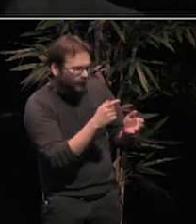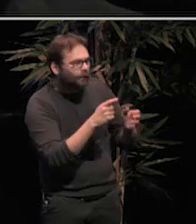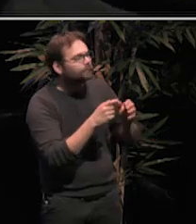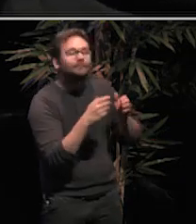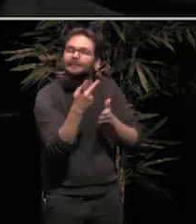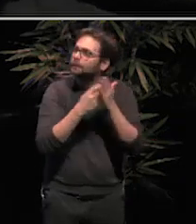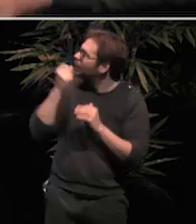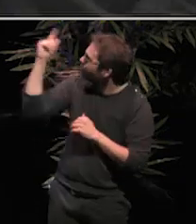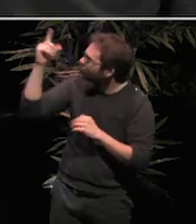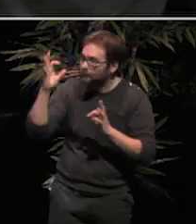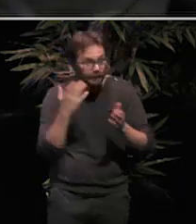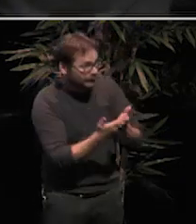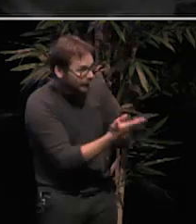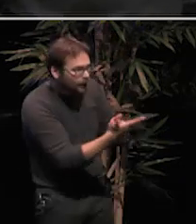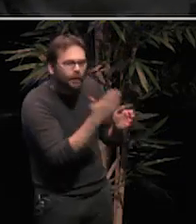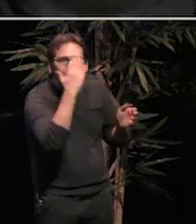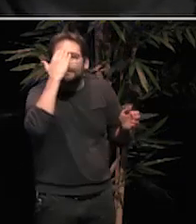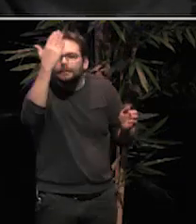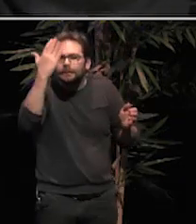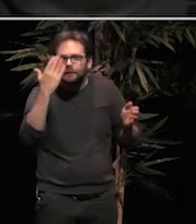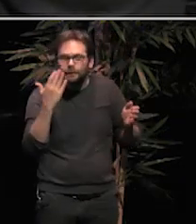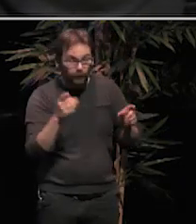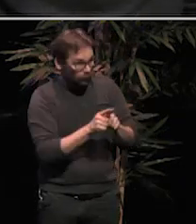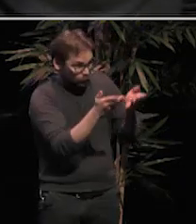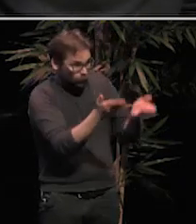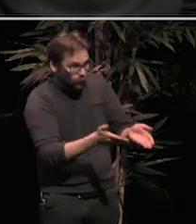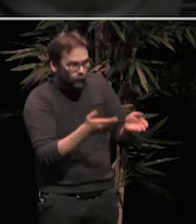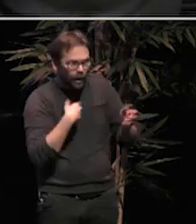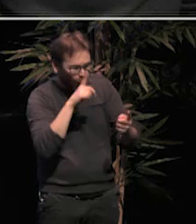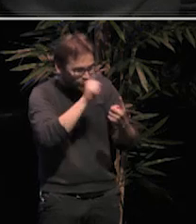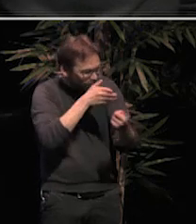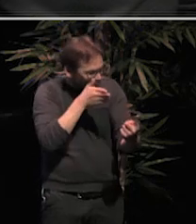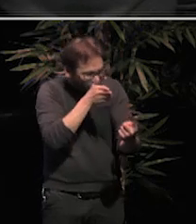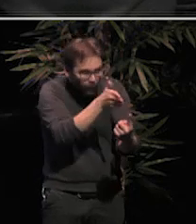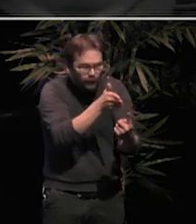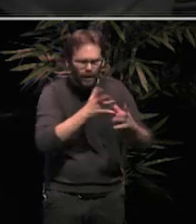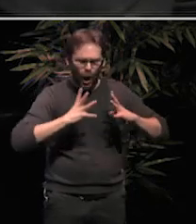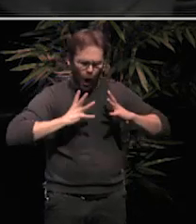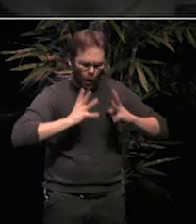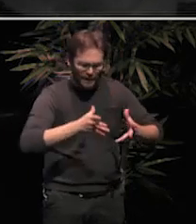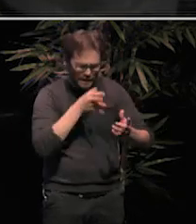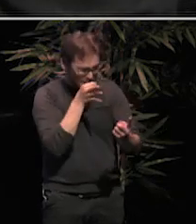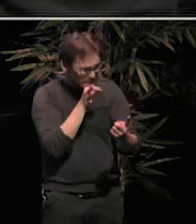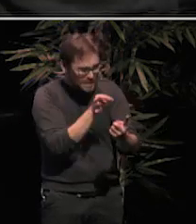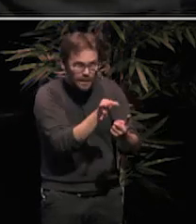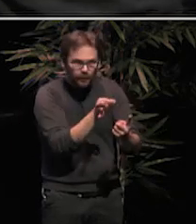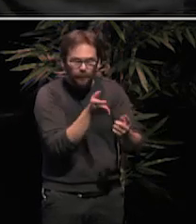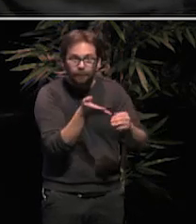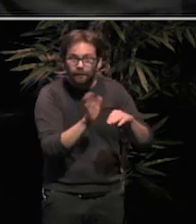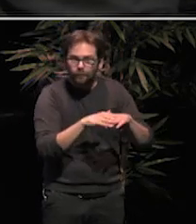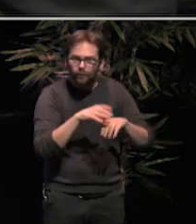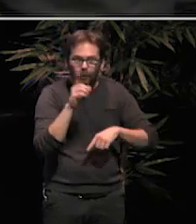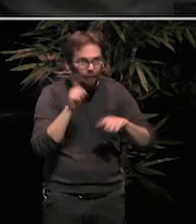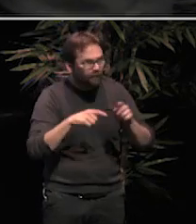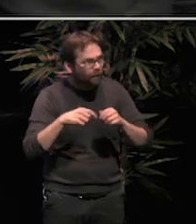mais c'est cette notion que quand on est... comme toi, sur un objectif comme celui-là, on est engagé, on est sur un fil, et en fait, il y a ces